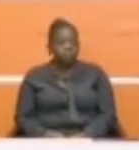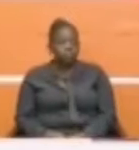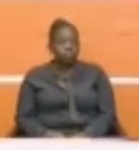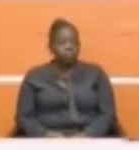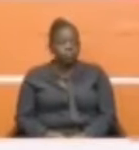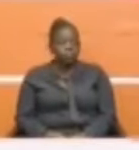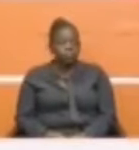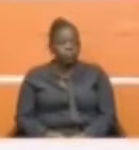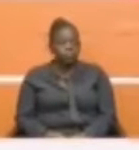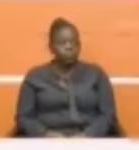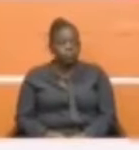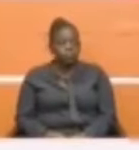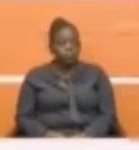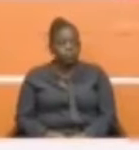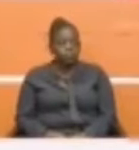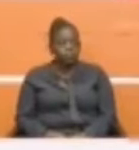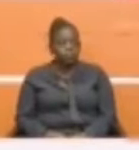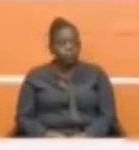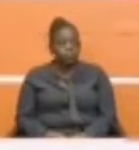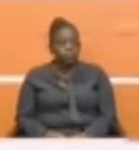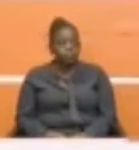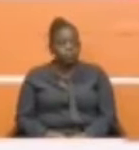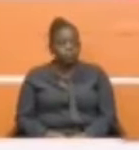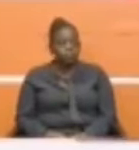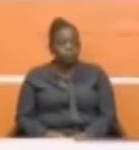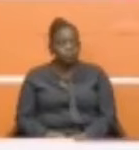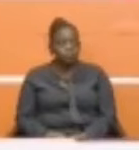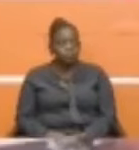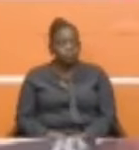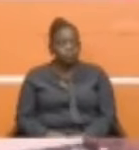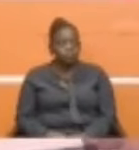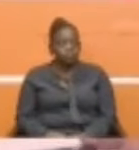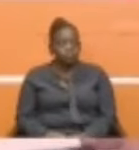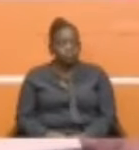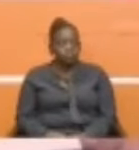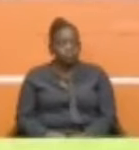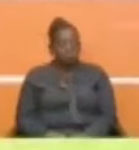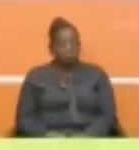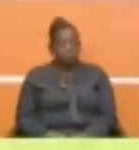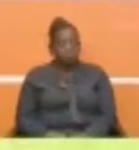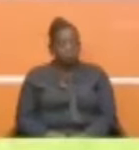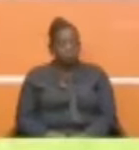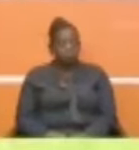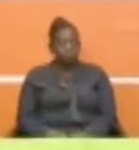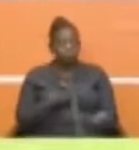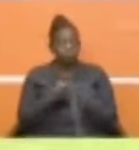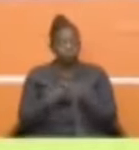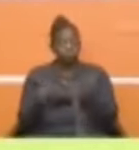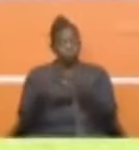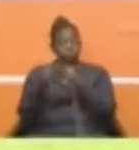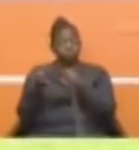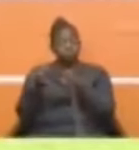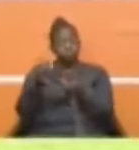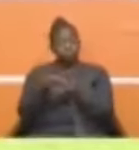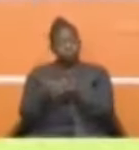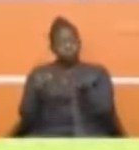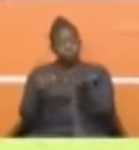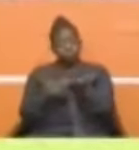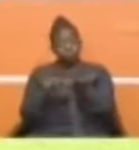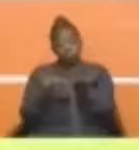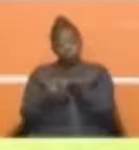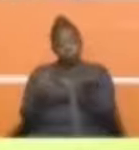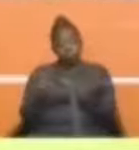favor they had given me. So it gave me a lot of joy. Yeah, to see my team going to the finals. Mpaka zidamu kwa kuwa wiki jana semifinal